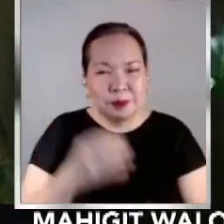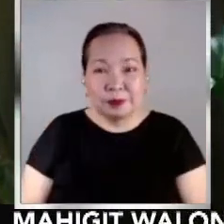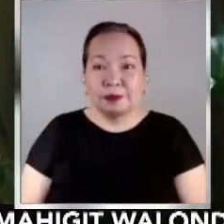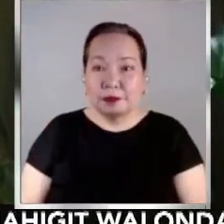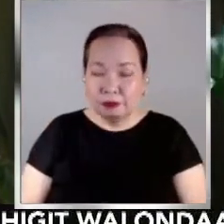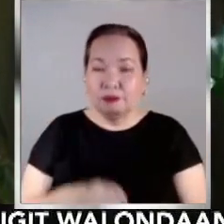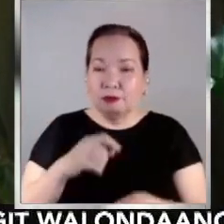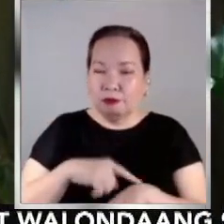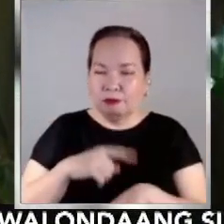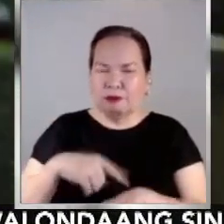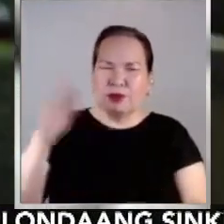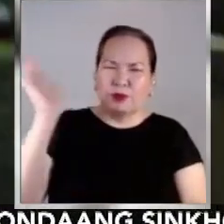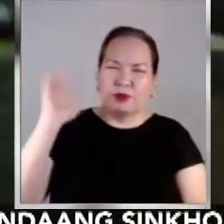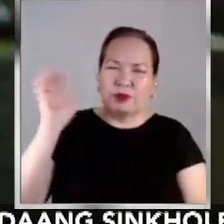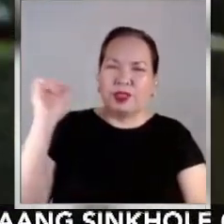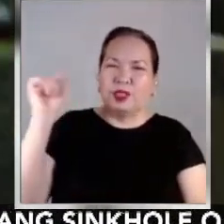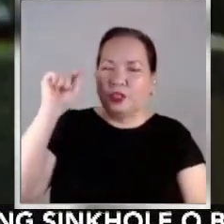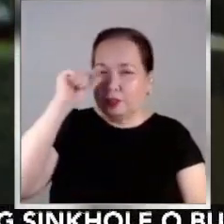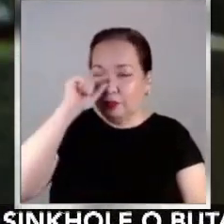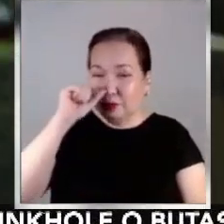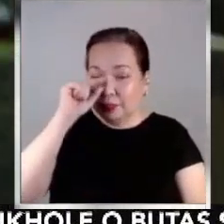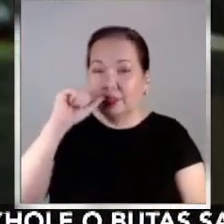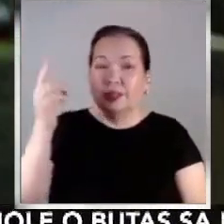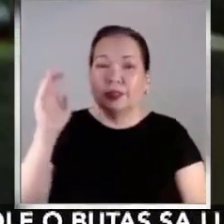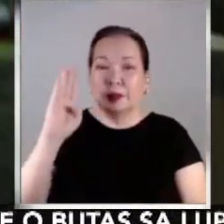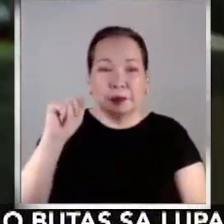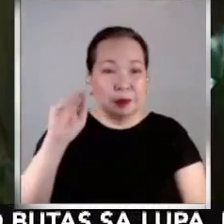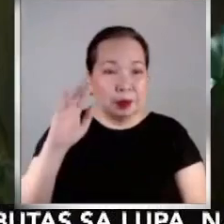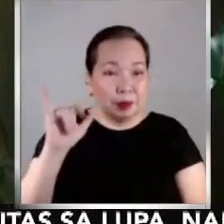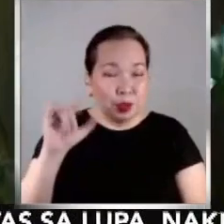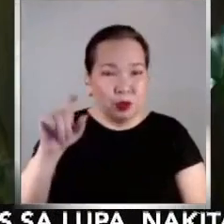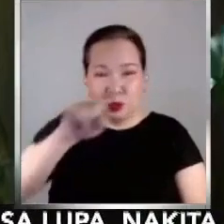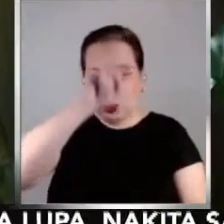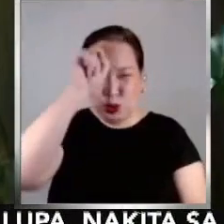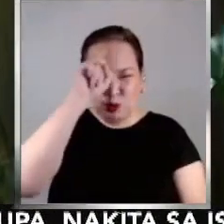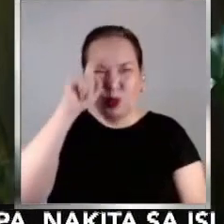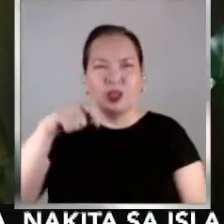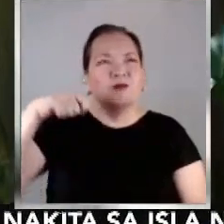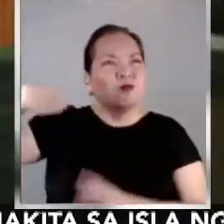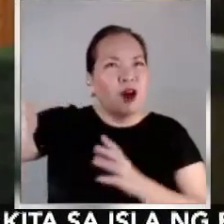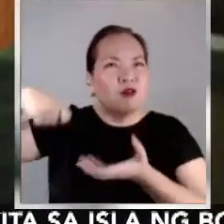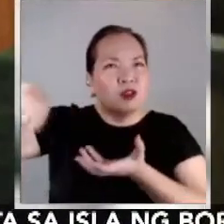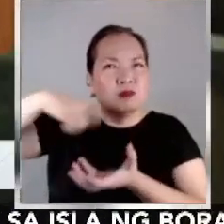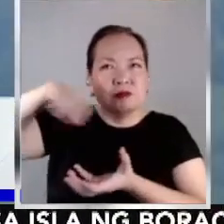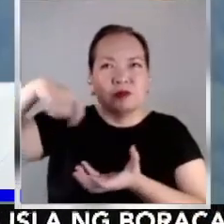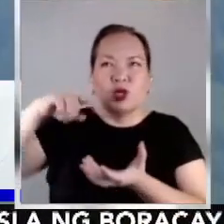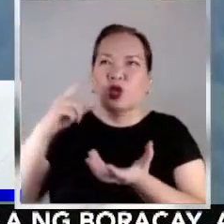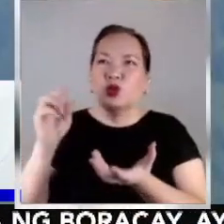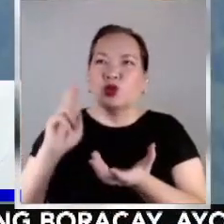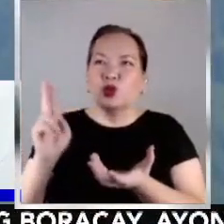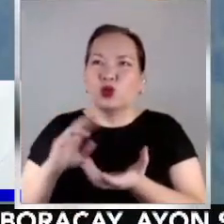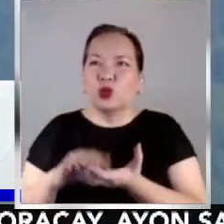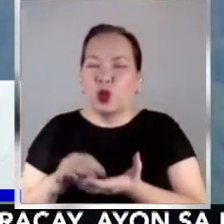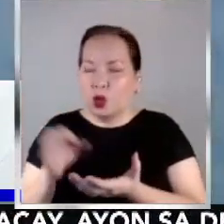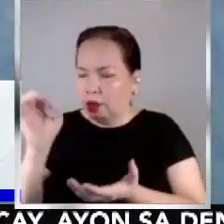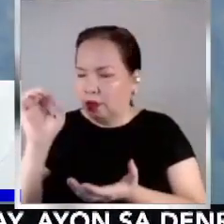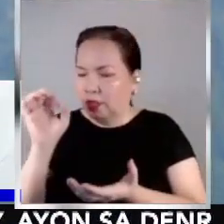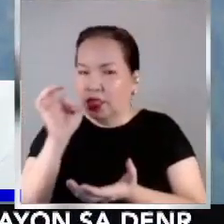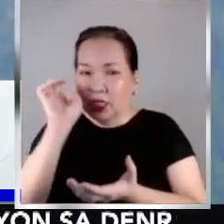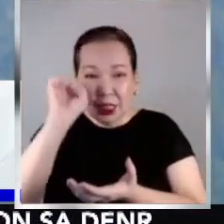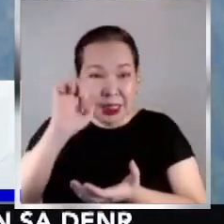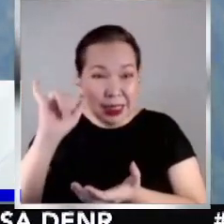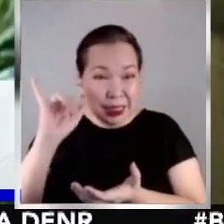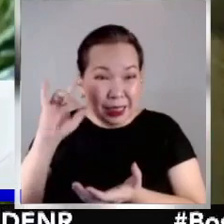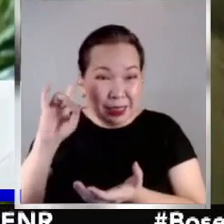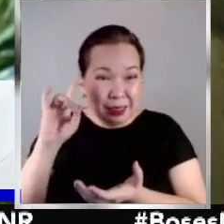Romans, Babylonians at Egyptians, nagsasagawa na sila ng mga laro na paraffle at ang kanilang ginagamit ay mga buto at dice. Nung Han Dynasty naman sa